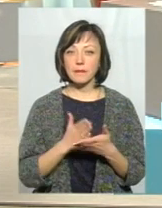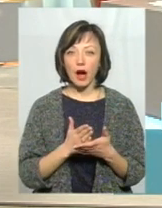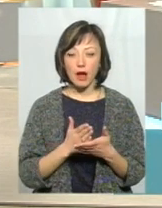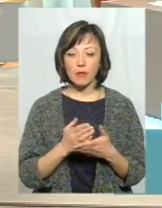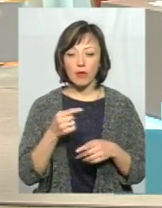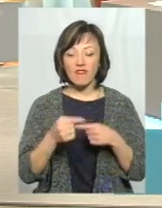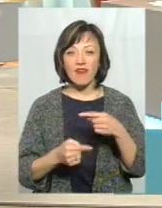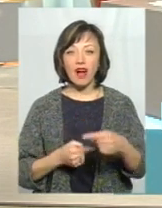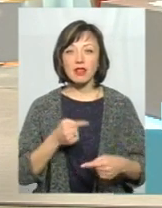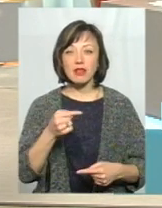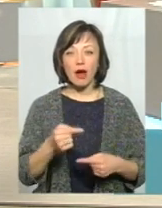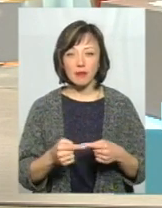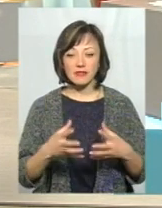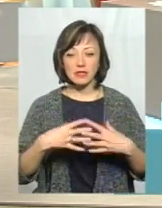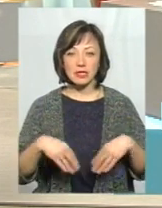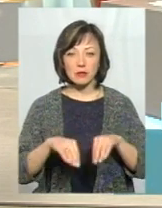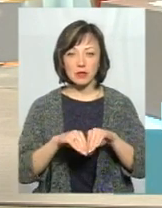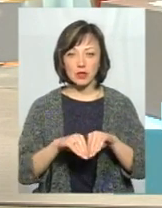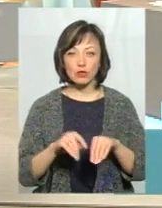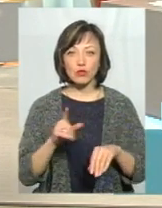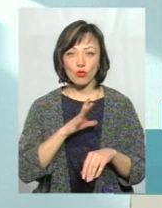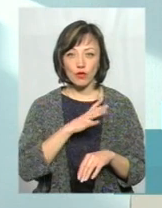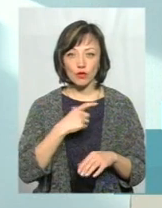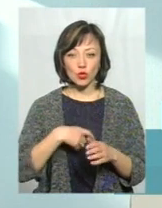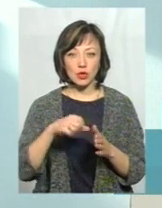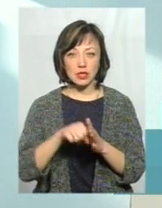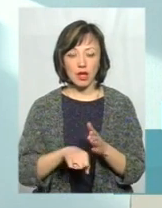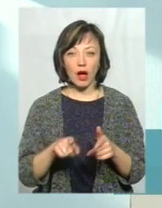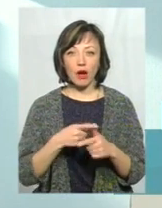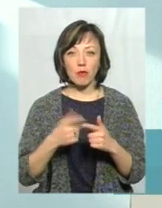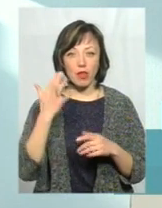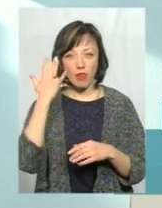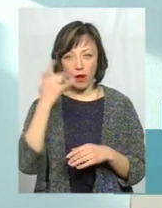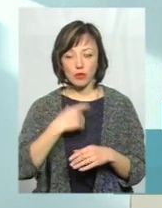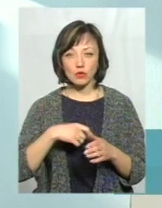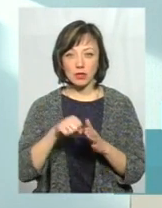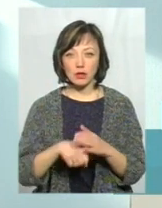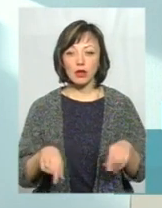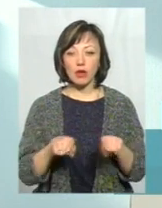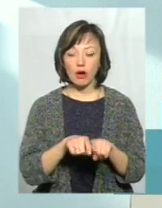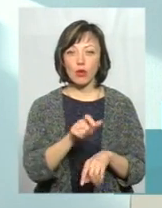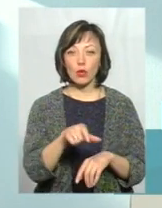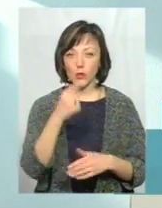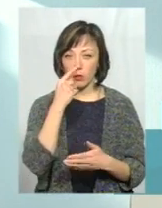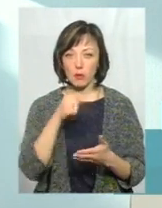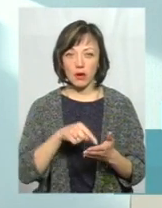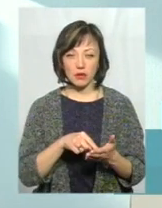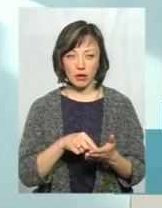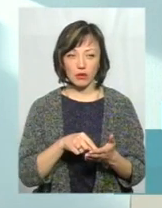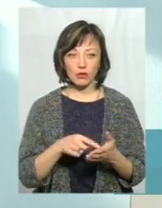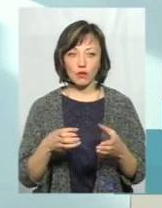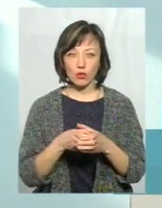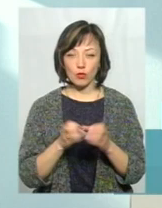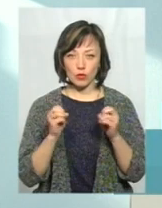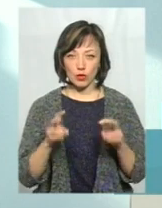анамнезі в сім'ї, що був суїцид або намір суїциду, ці люди також попадають в